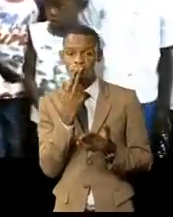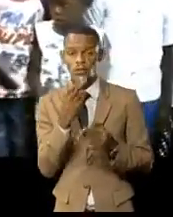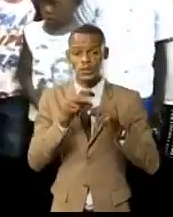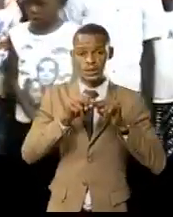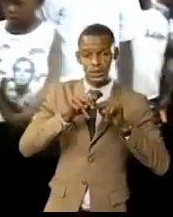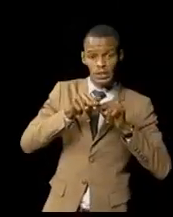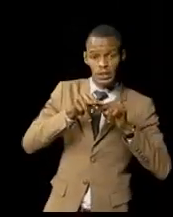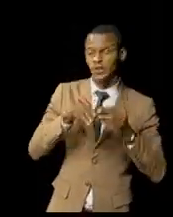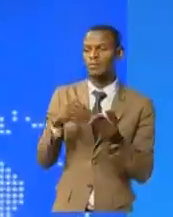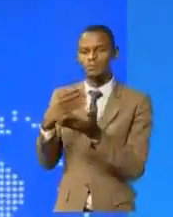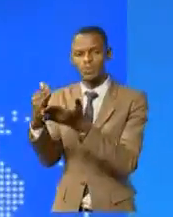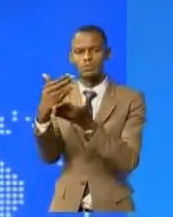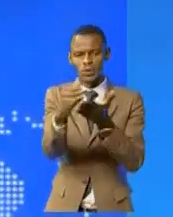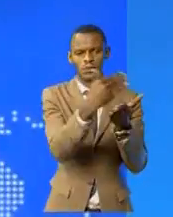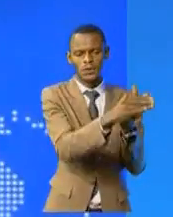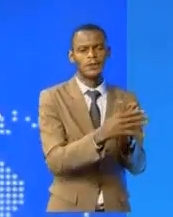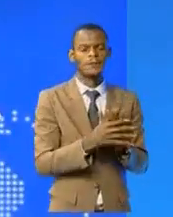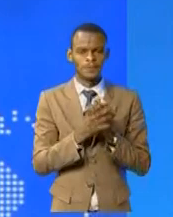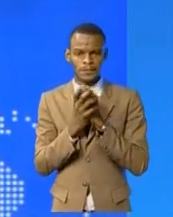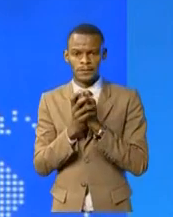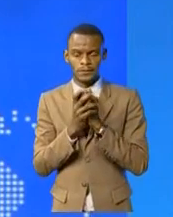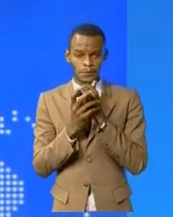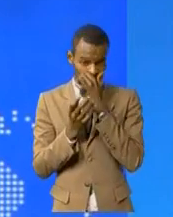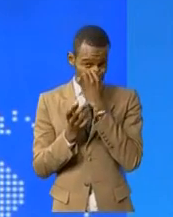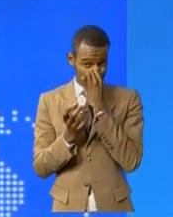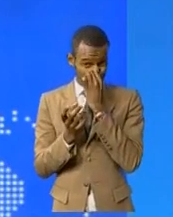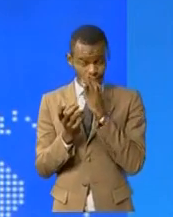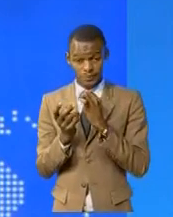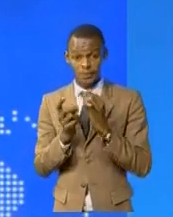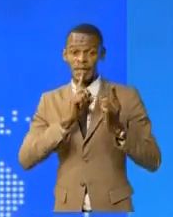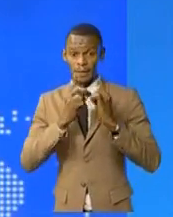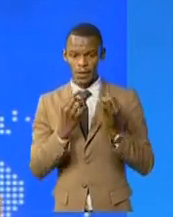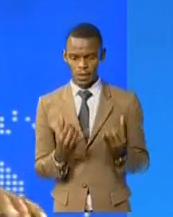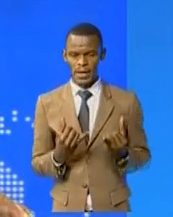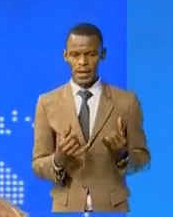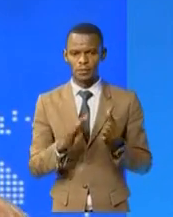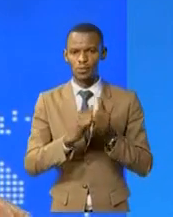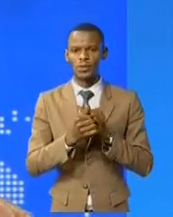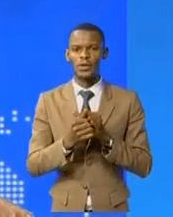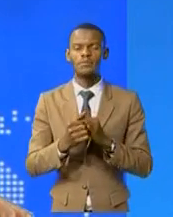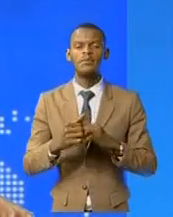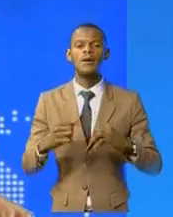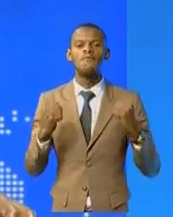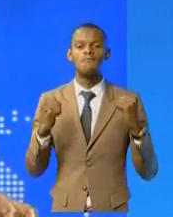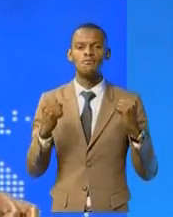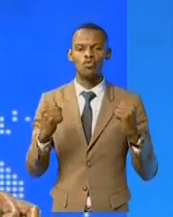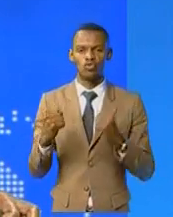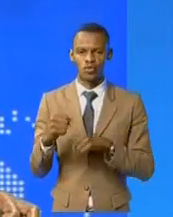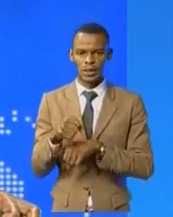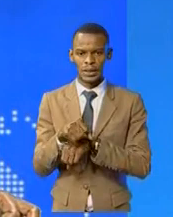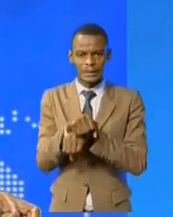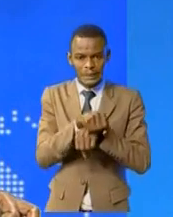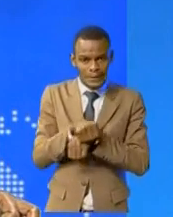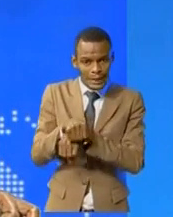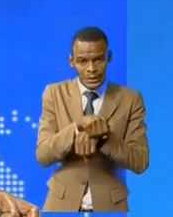niveau du village. Parlons à présent des tenants du pouvoir traditionnel. À Lomami, le grand chef Albert